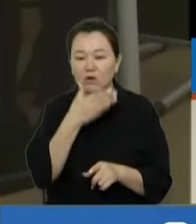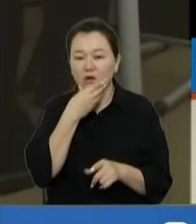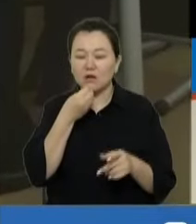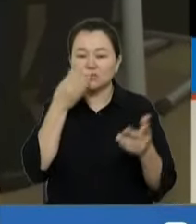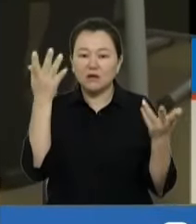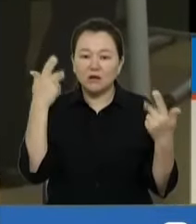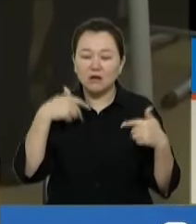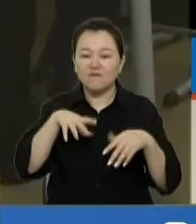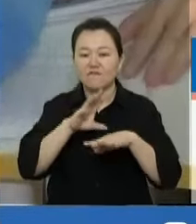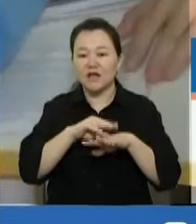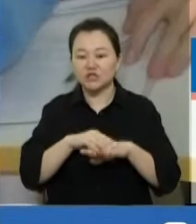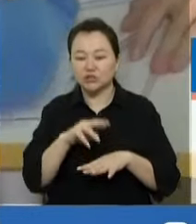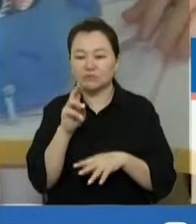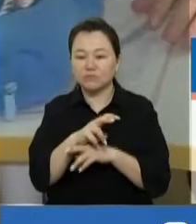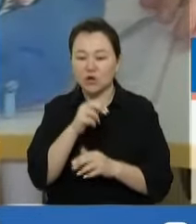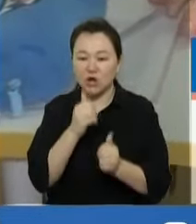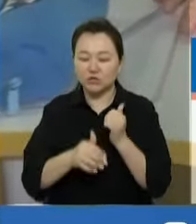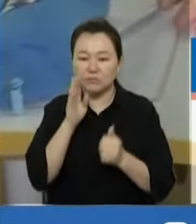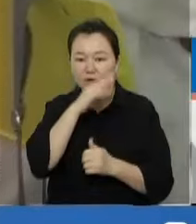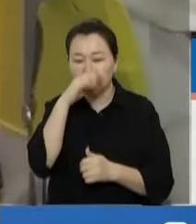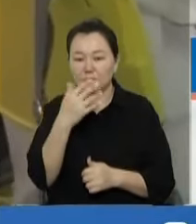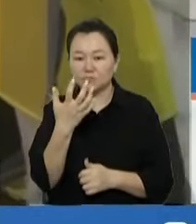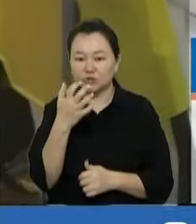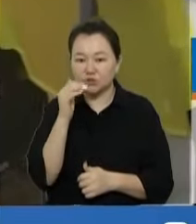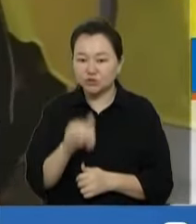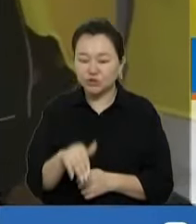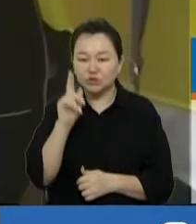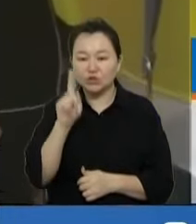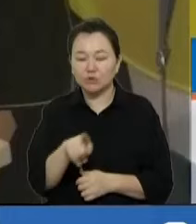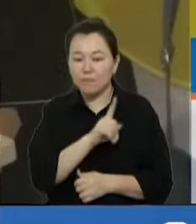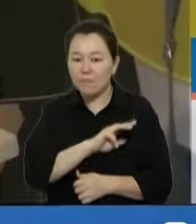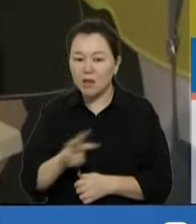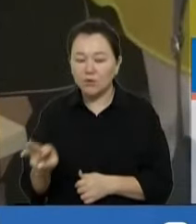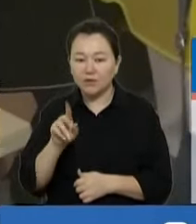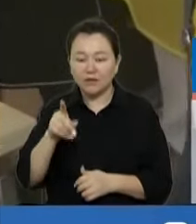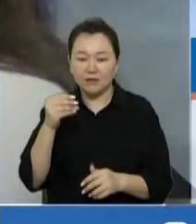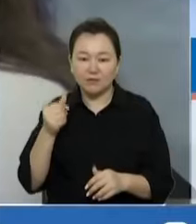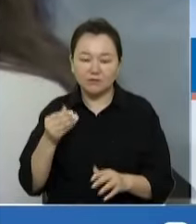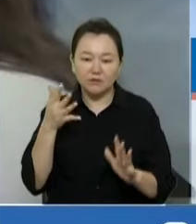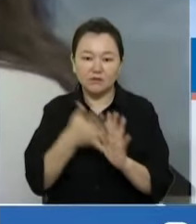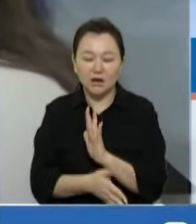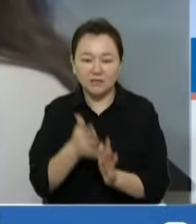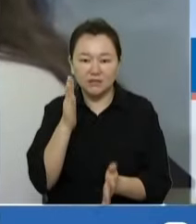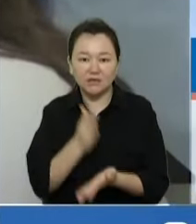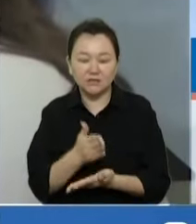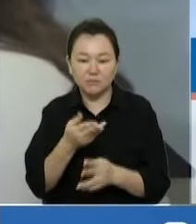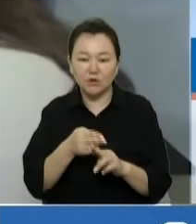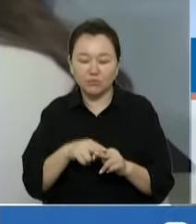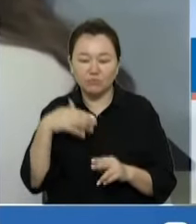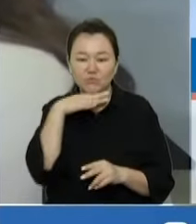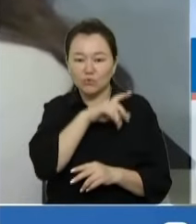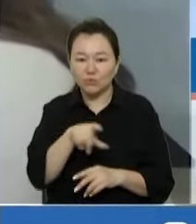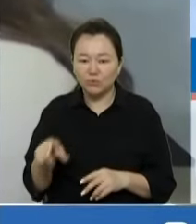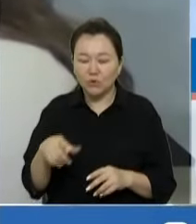салтанаты келіскен кештерге әр атана кемінде 500 мың, тіпті миллион теңгеге дейін қаражат жұмсайды. Сондықтан көпшілік